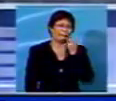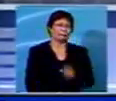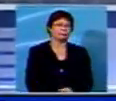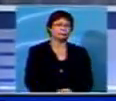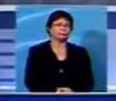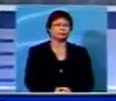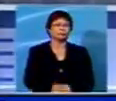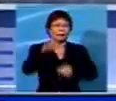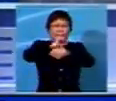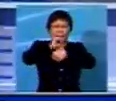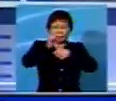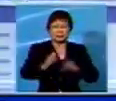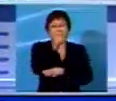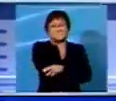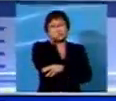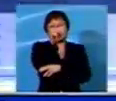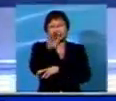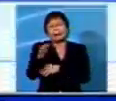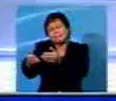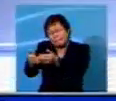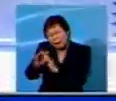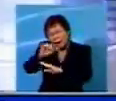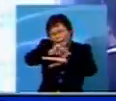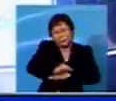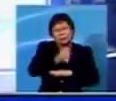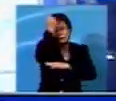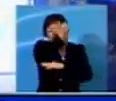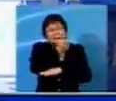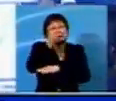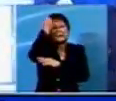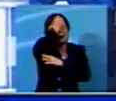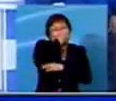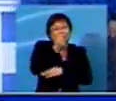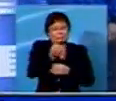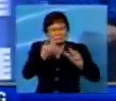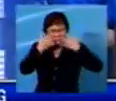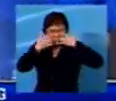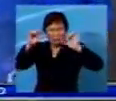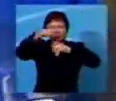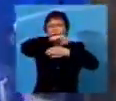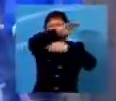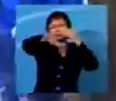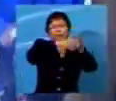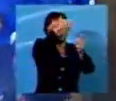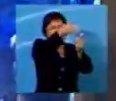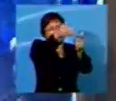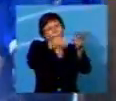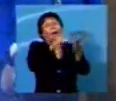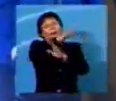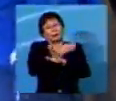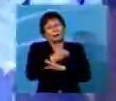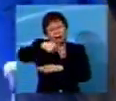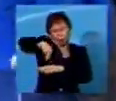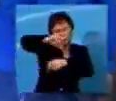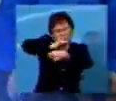lagi pekerja tnb diminta mengamalkan sikap peringkat sikap efisien dalam segala aspek termasuk dari segi